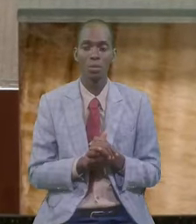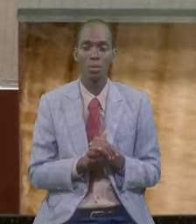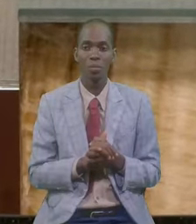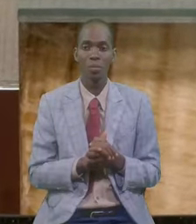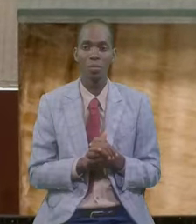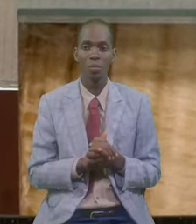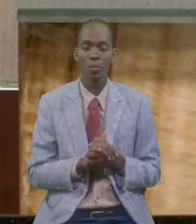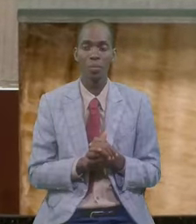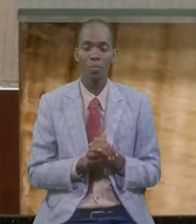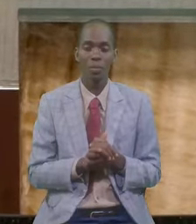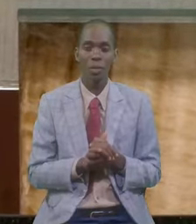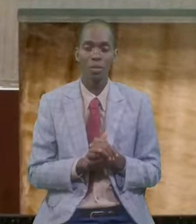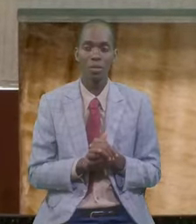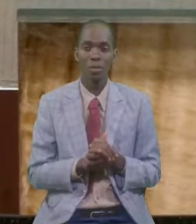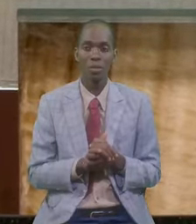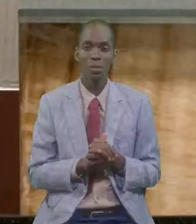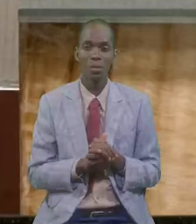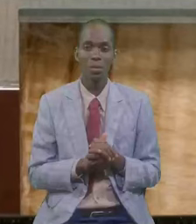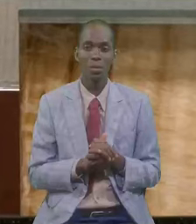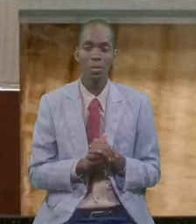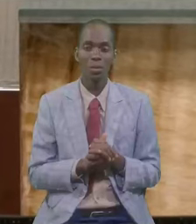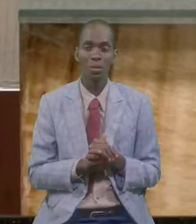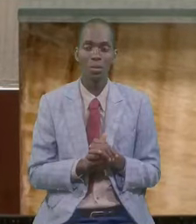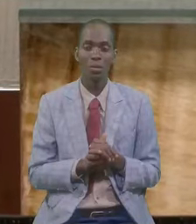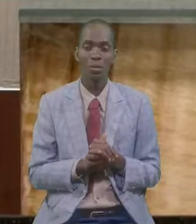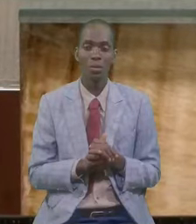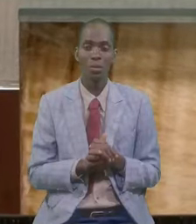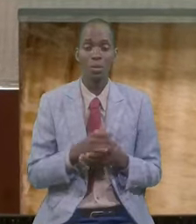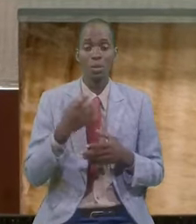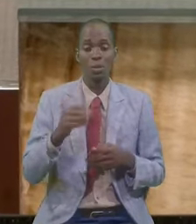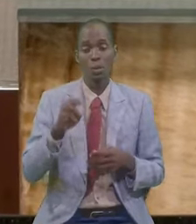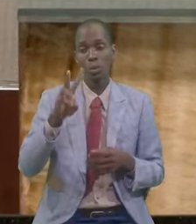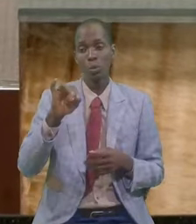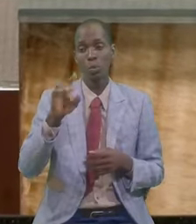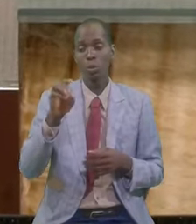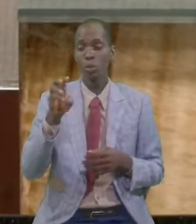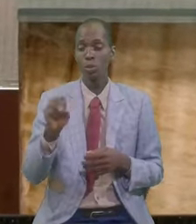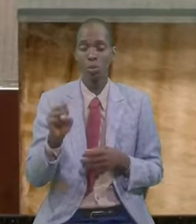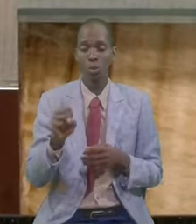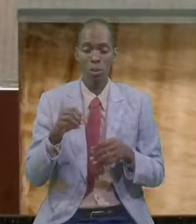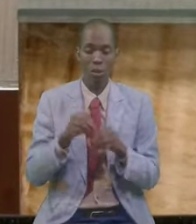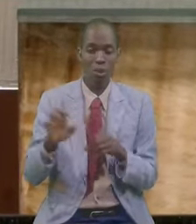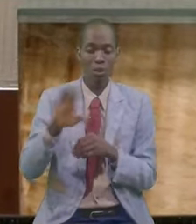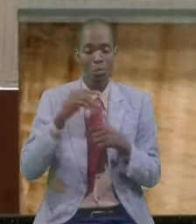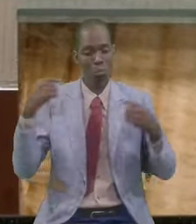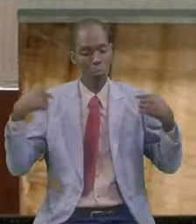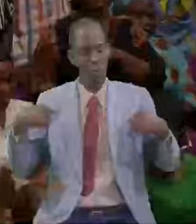Les veuves dans leur affliction, aidez-les. Nous l'avons lu.